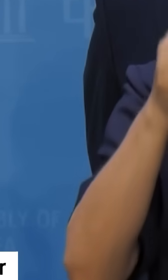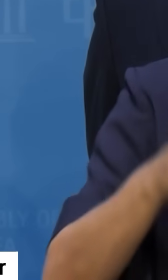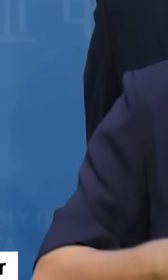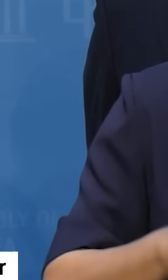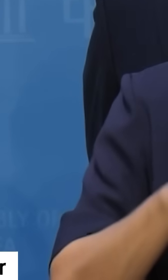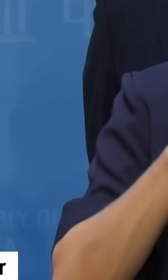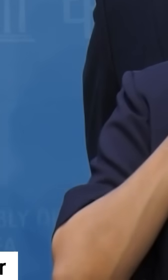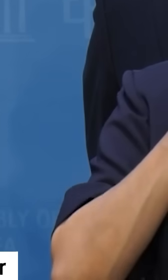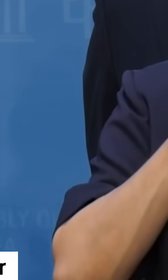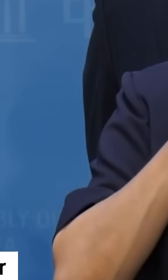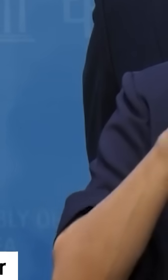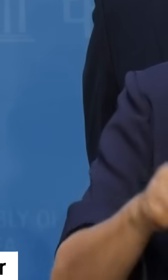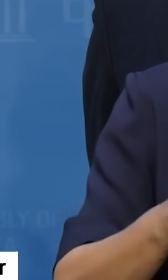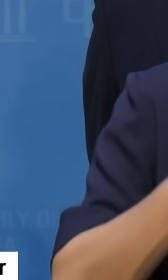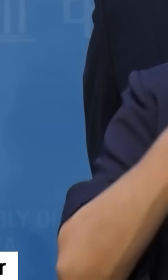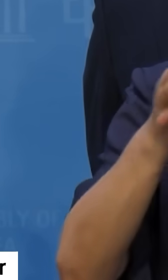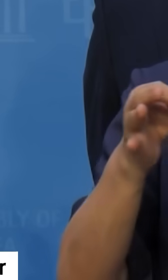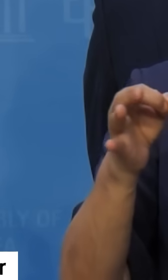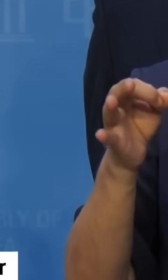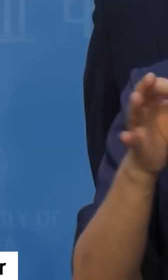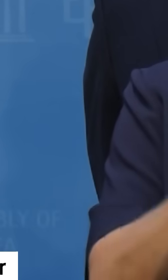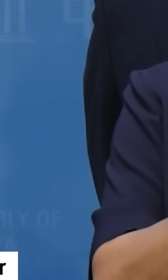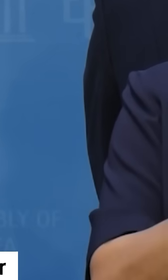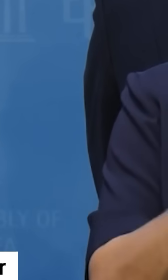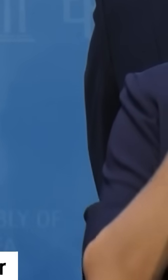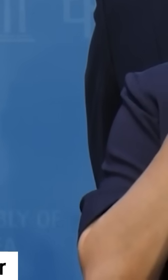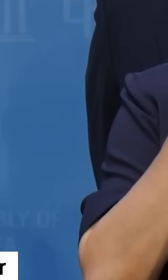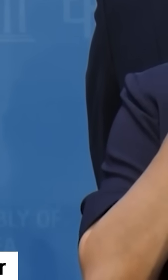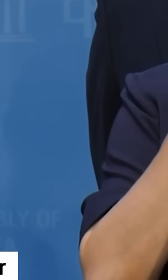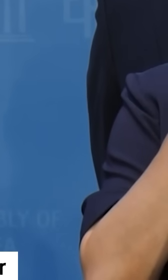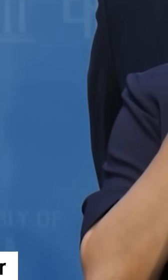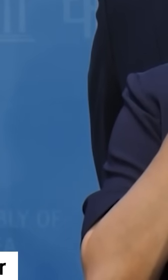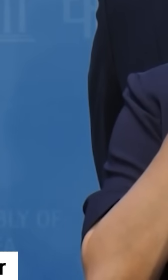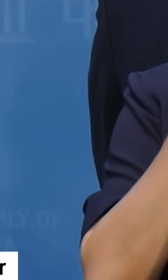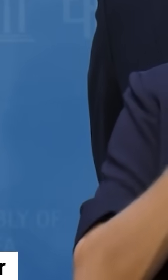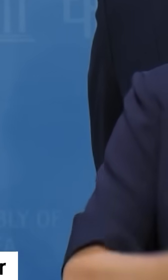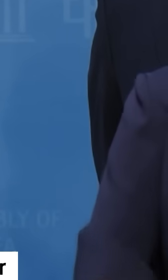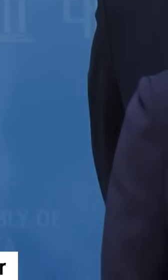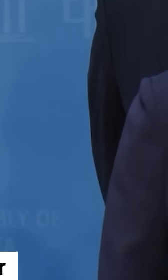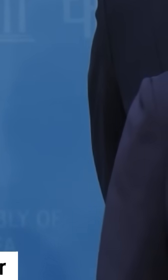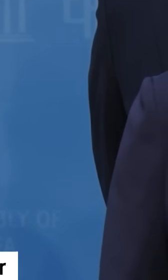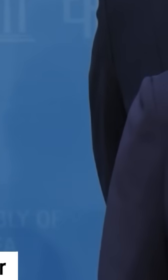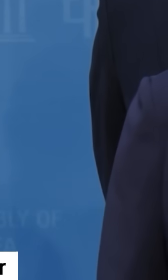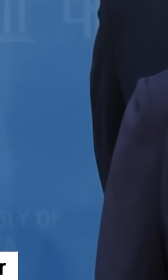목소리는 그 어디에서도 들리거나 찾을 수 없는 지경입니다.